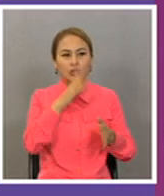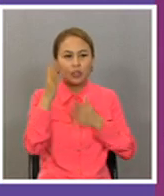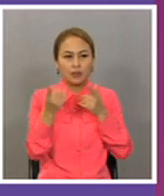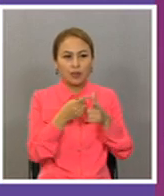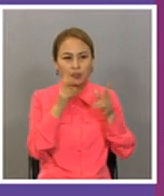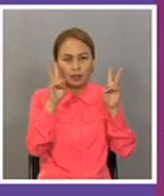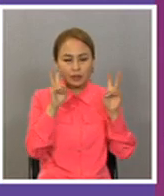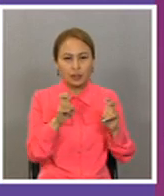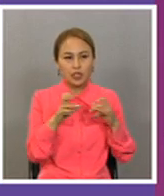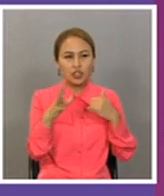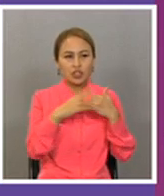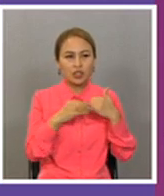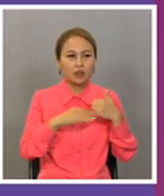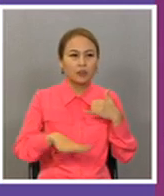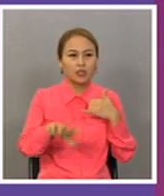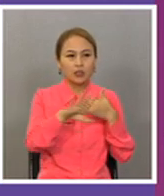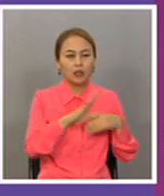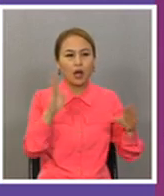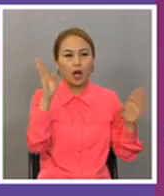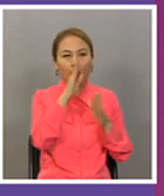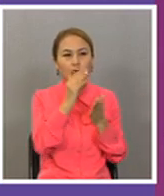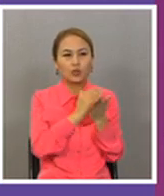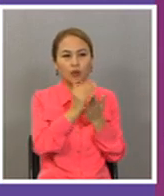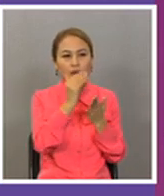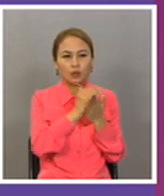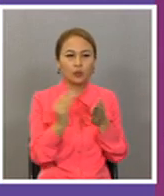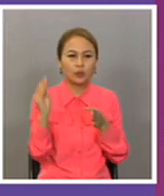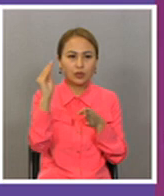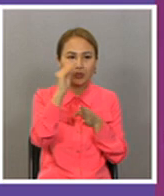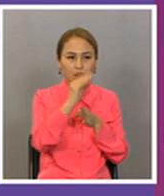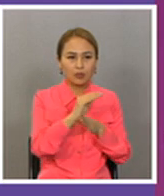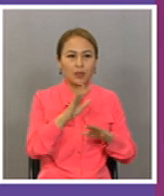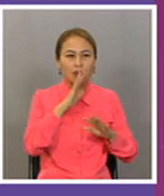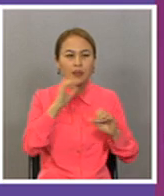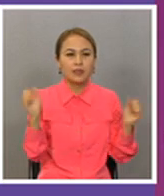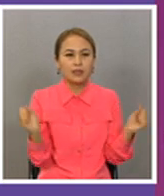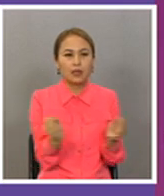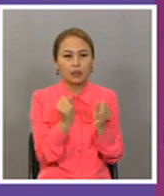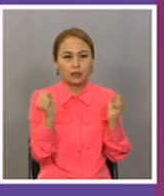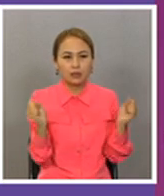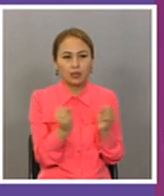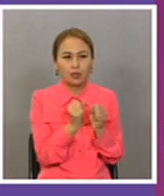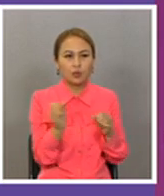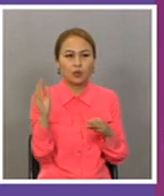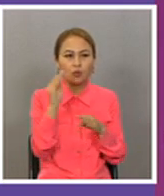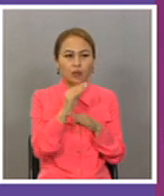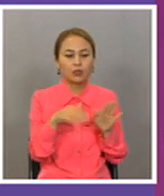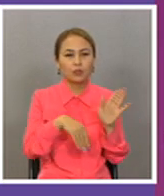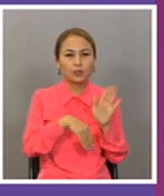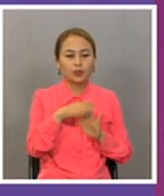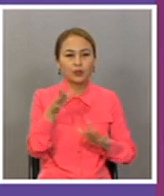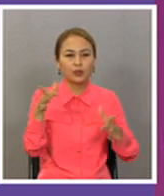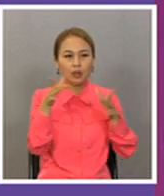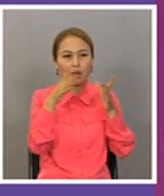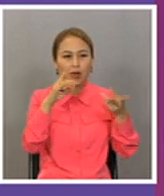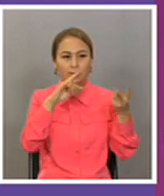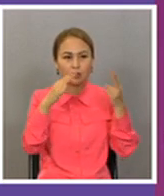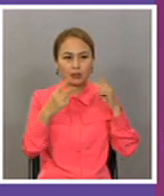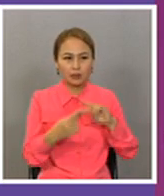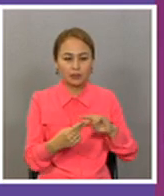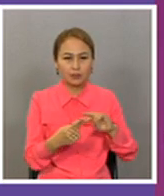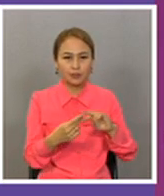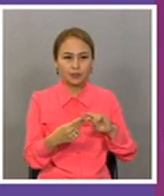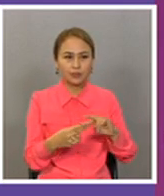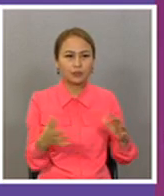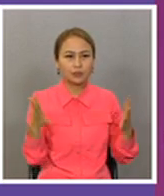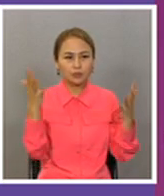dep ataladı. Jer betinen ava jogarı köterilip, salkındap, şoğurlanıp, bultka